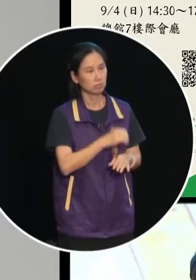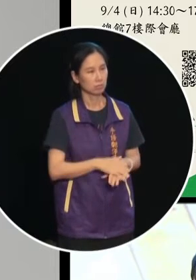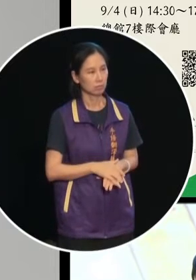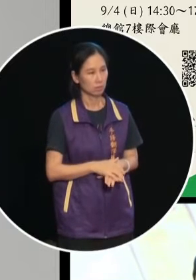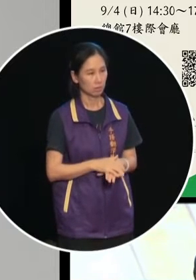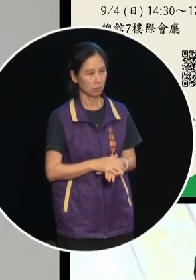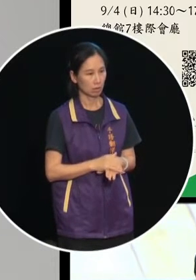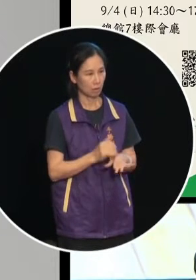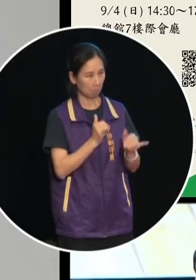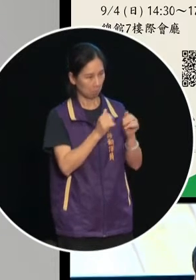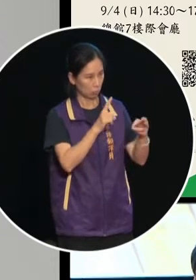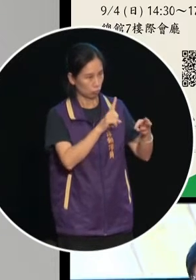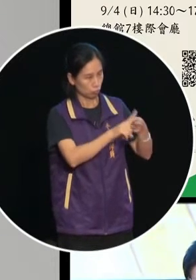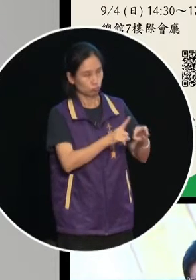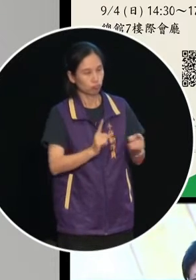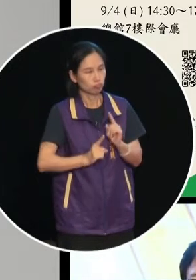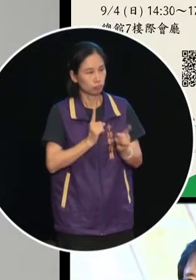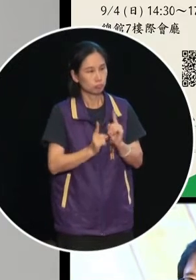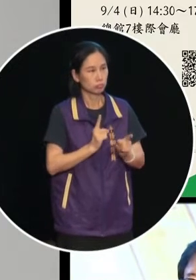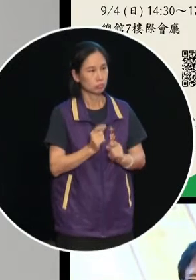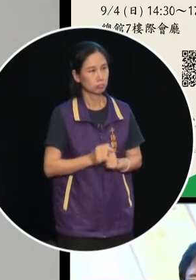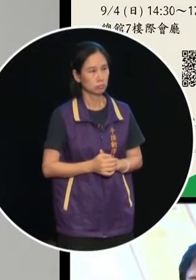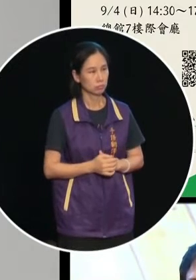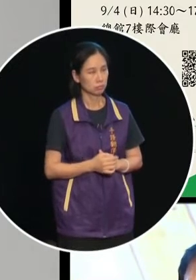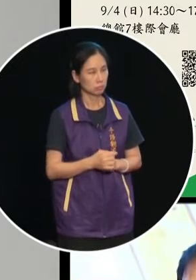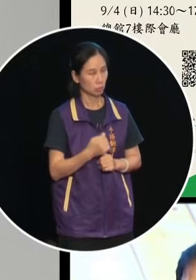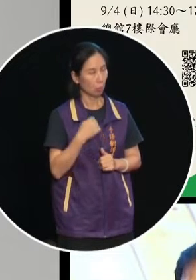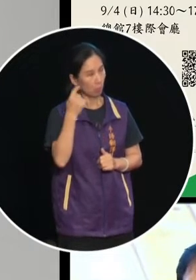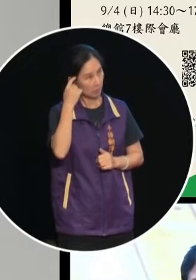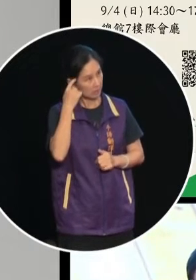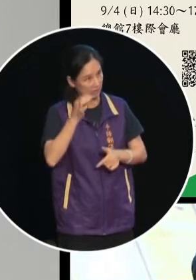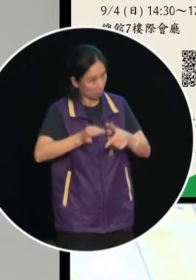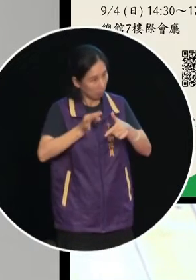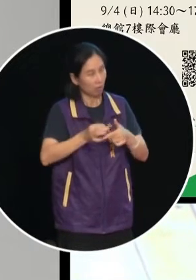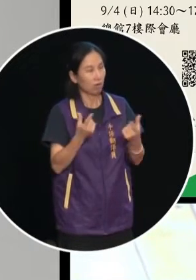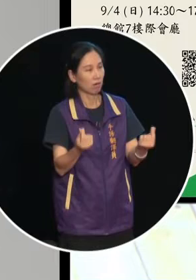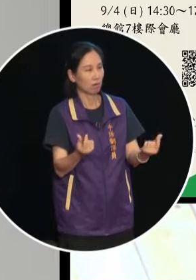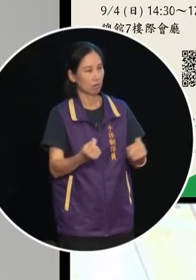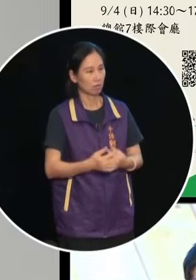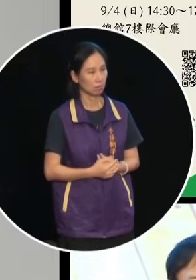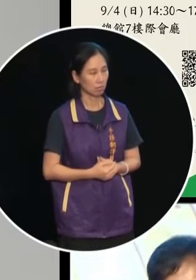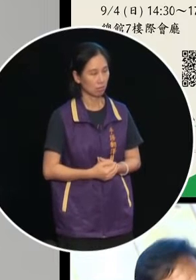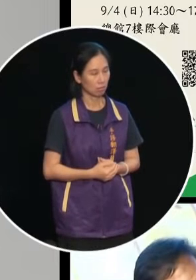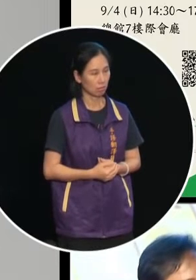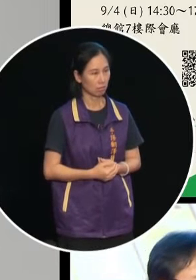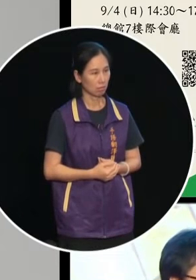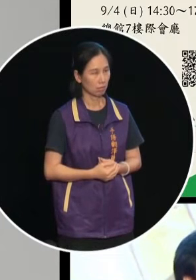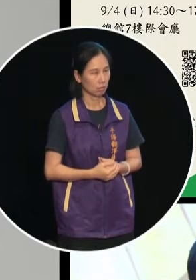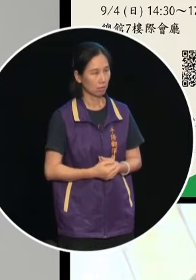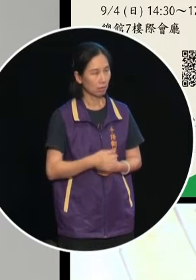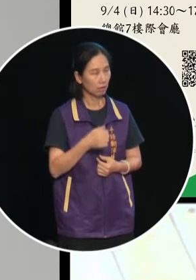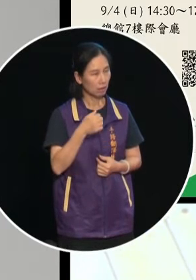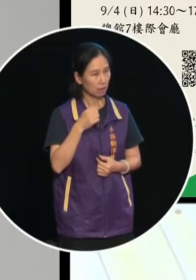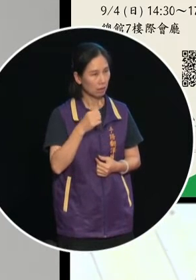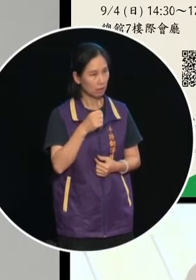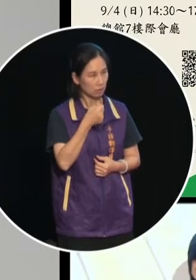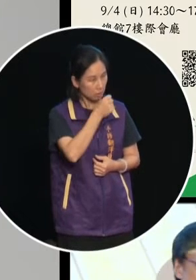主自由。跟我们的价值一样嘛，所以大家都开始关注。不过还是台湾是，